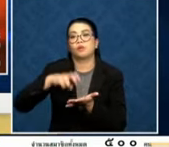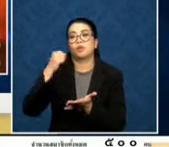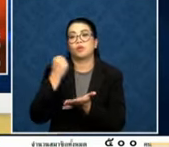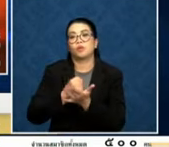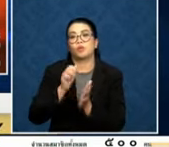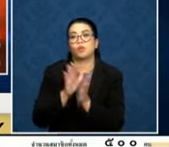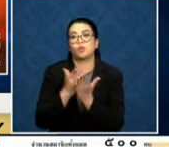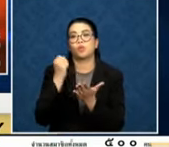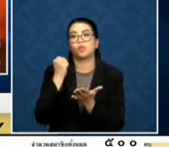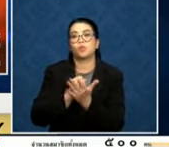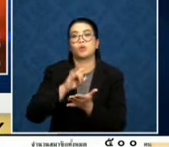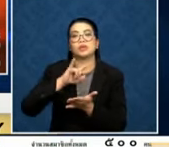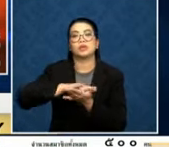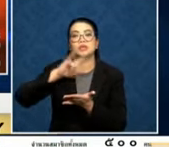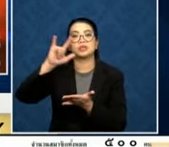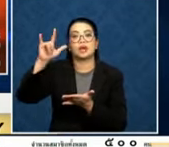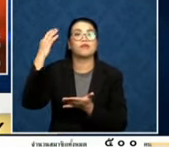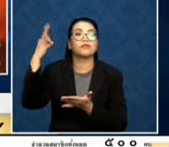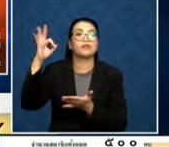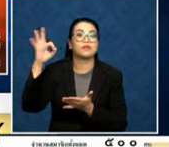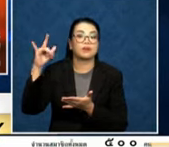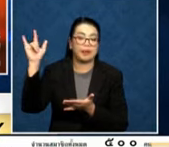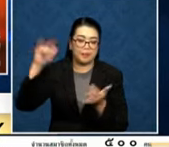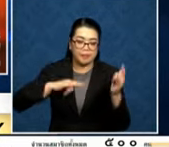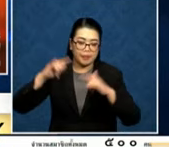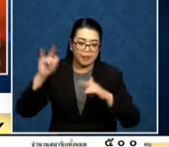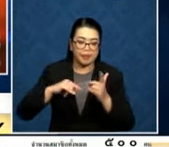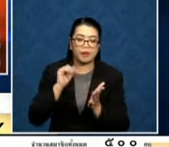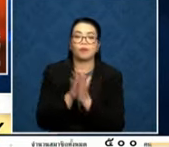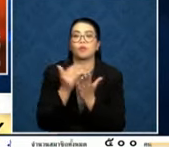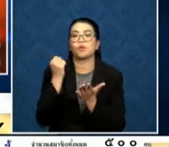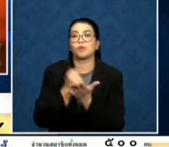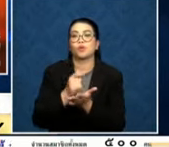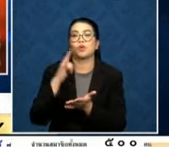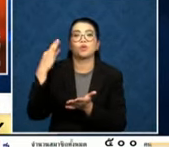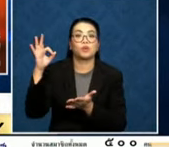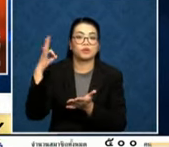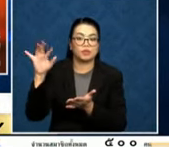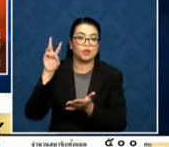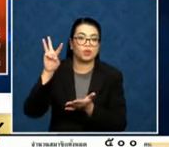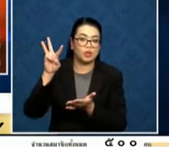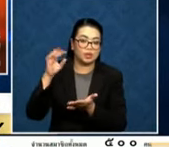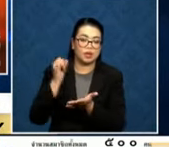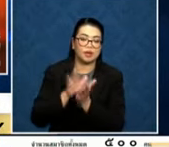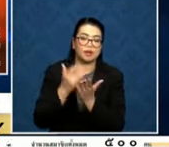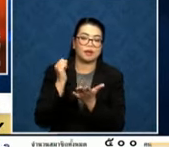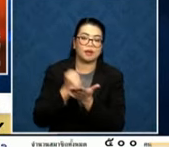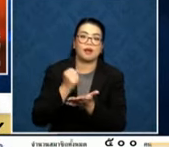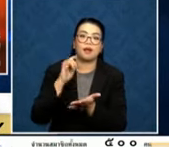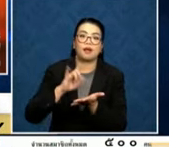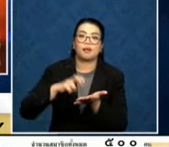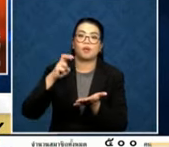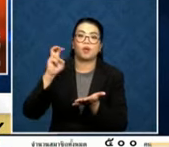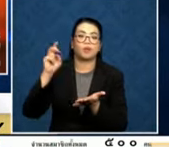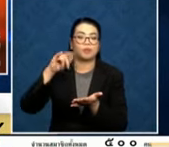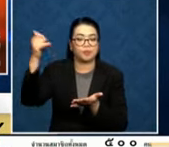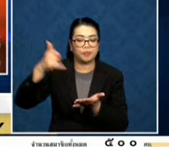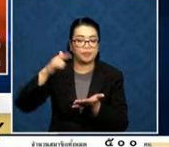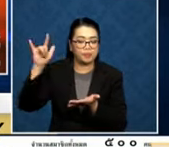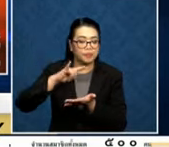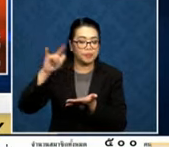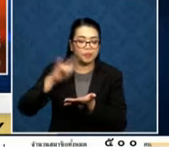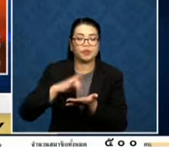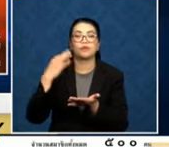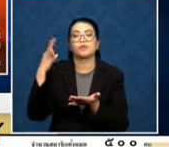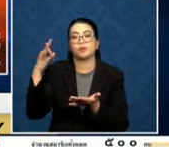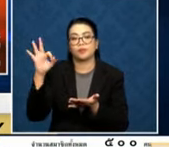46,000วีซ่าครับทุกคนคงได้ยินกันอยู่แล้วนะครับที่เป็นนโยบายของรัฐบาลก็คือการเปิดฟรีวีซ่าให้กับนักท่องเที่ยวนะครับในหลายๆ